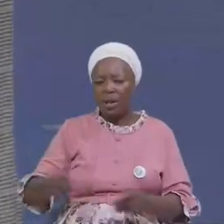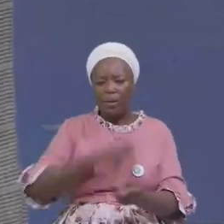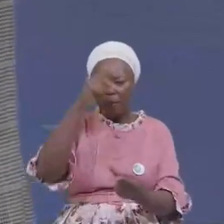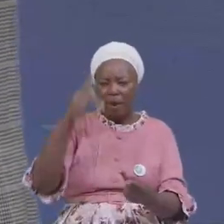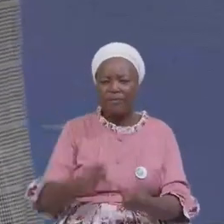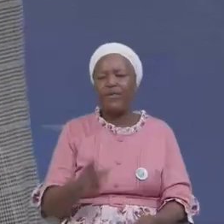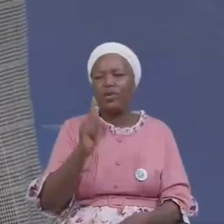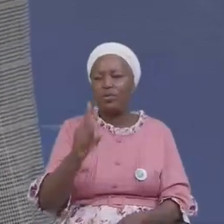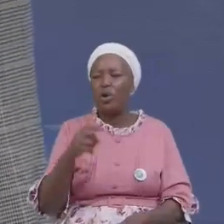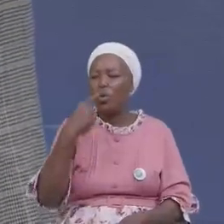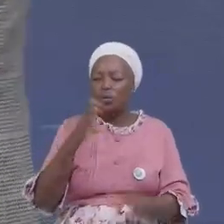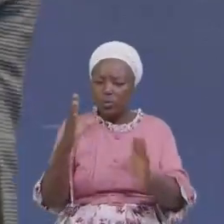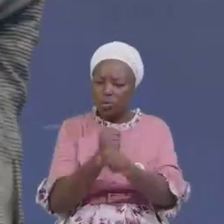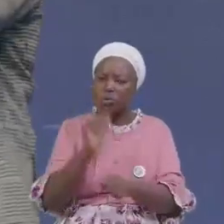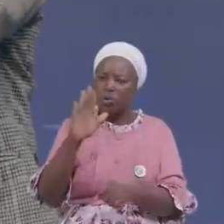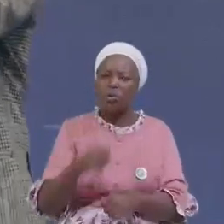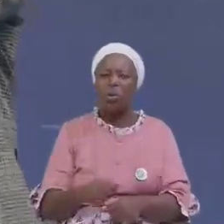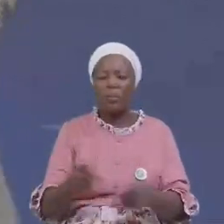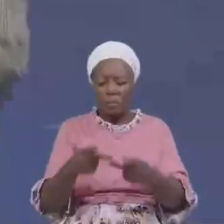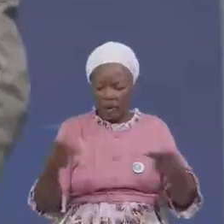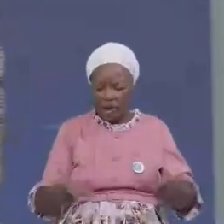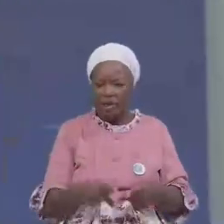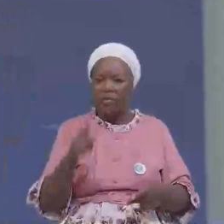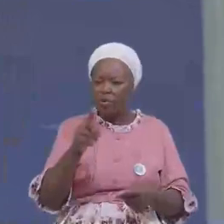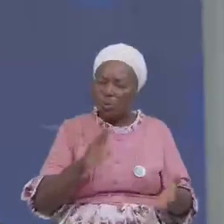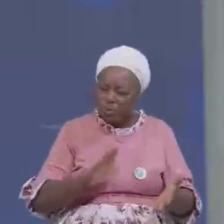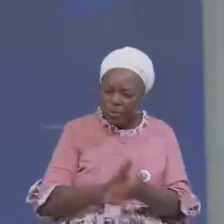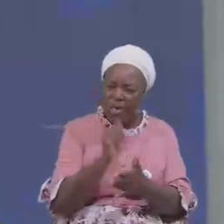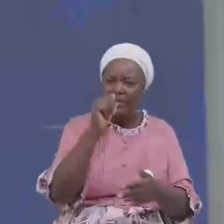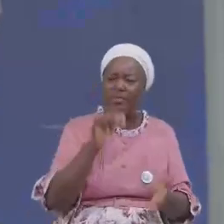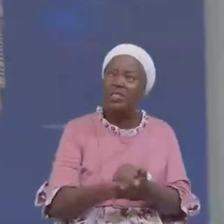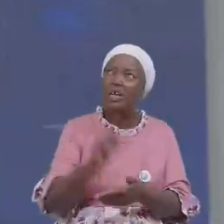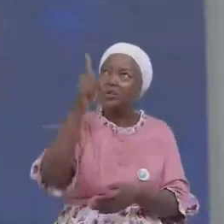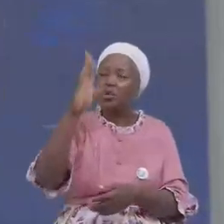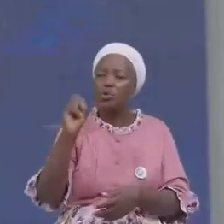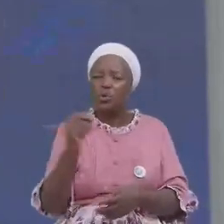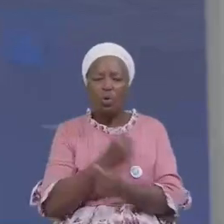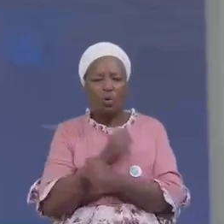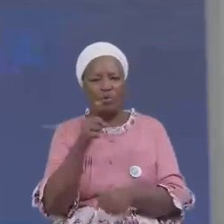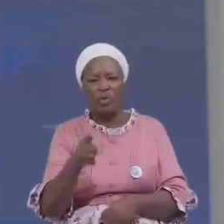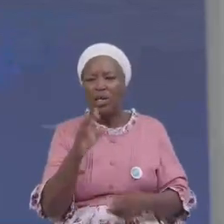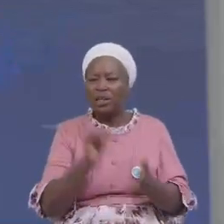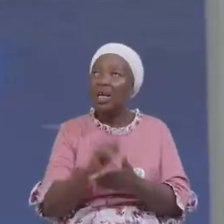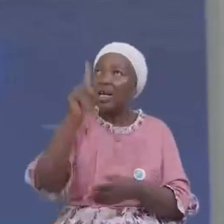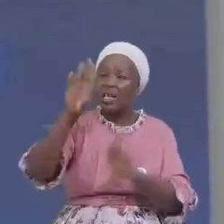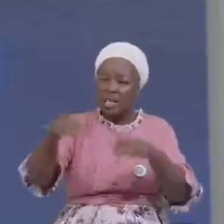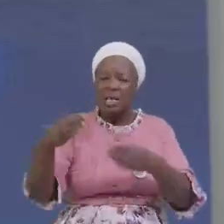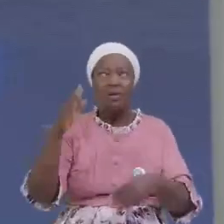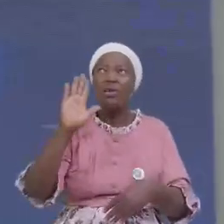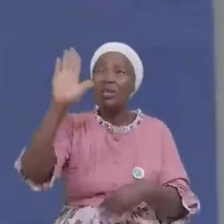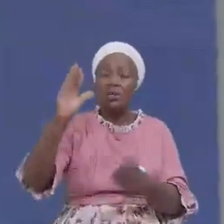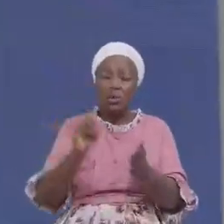l'homme parfait, qui a pris ta place, tu crois que Dieu t'a tellement aimé qu'il a donné son Fils